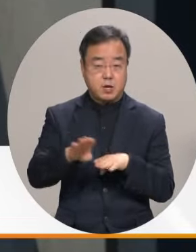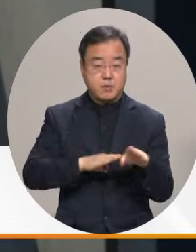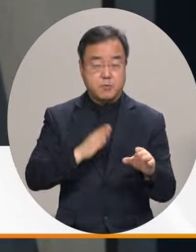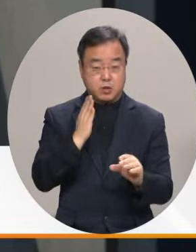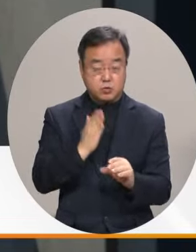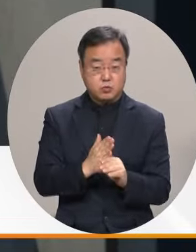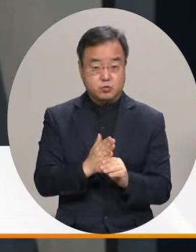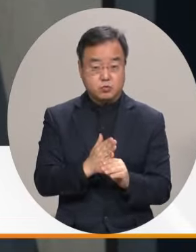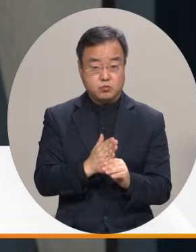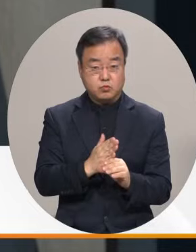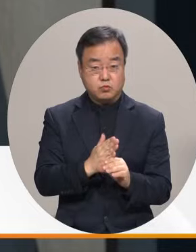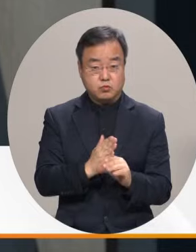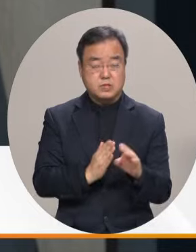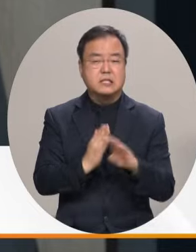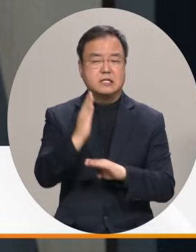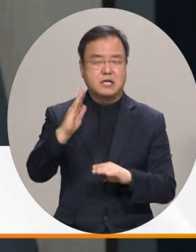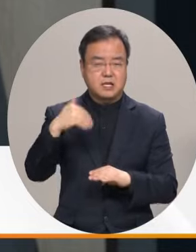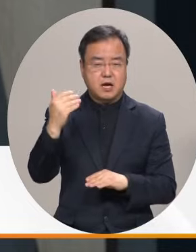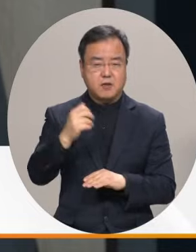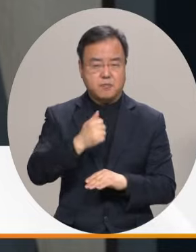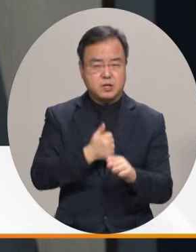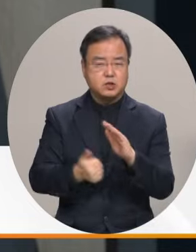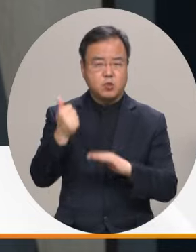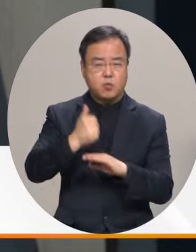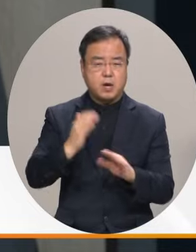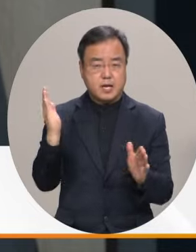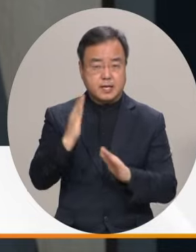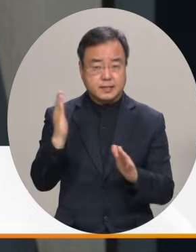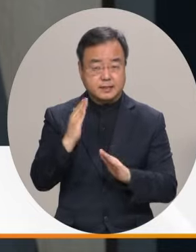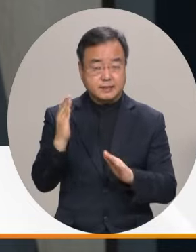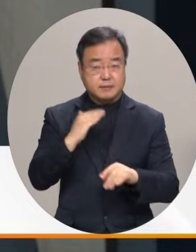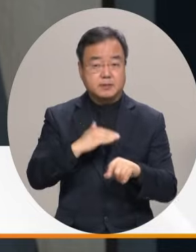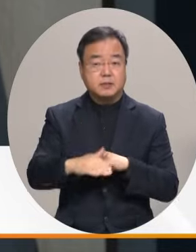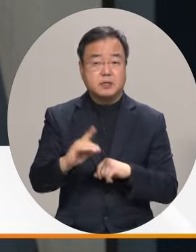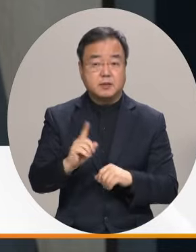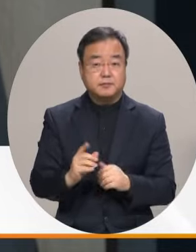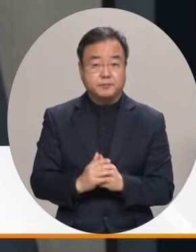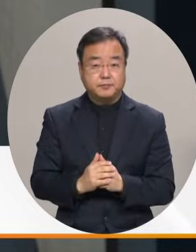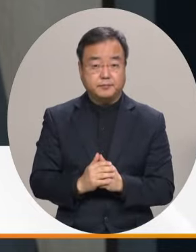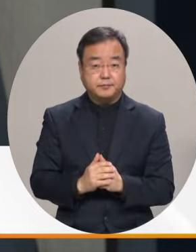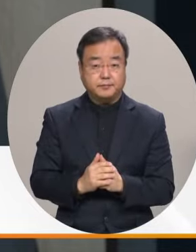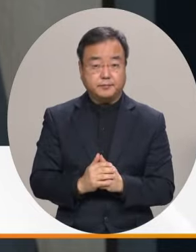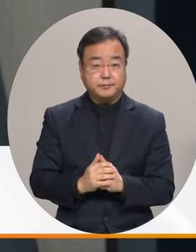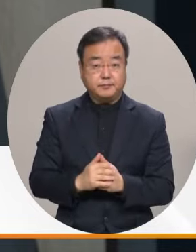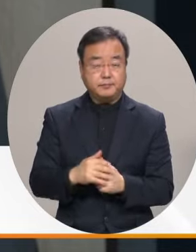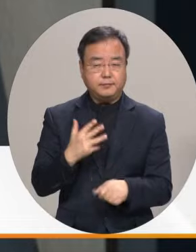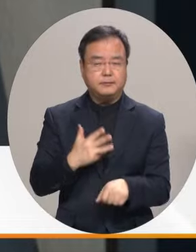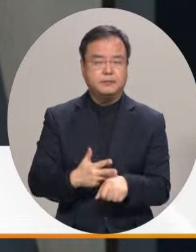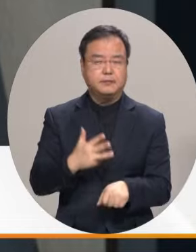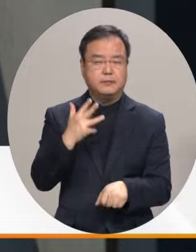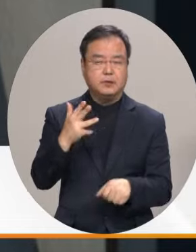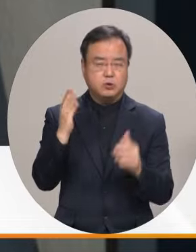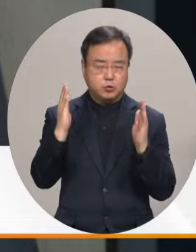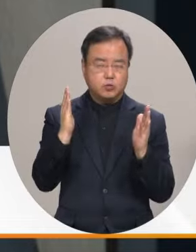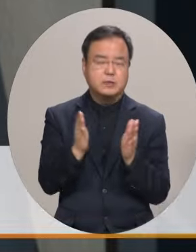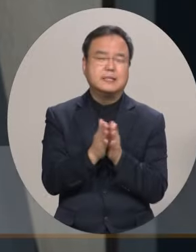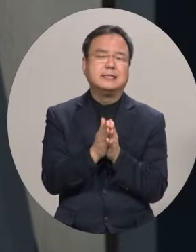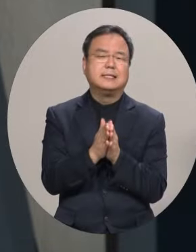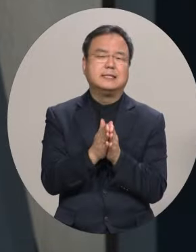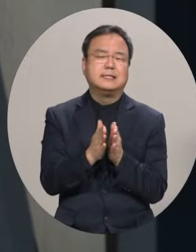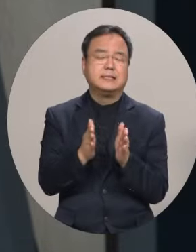겨울방학을 지나고 성공하는 학생들의 가장 큰 패턴 중에 하나가 뭐냐면 8시에 공부를 시작한다고 생각을 하시면